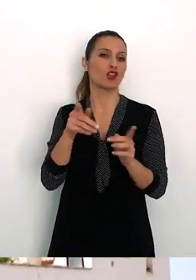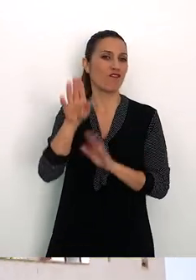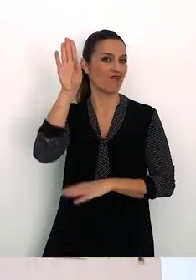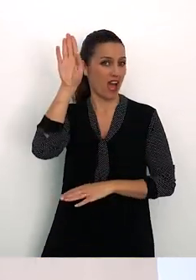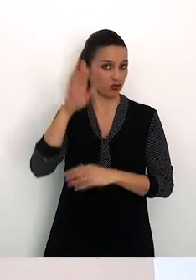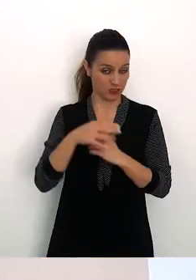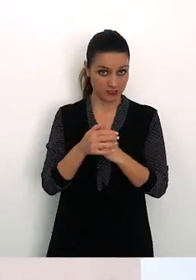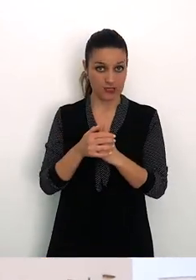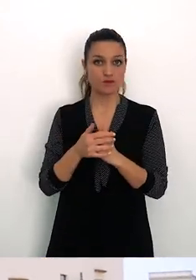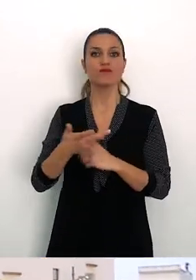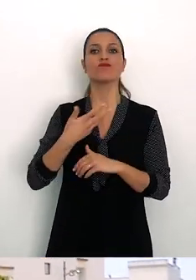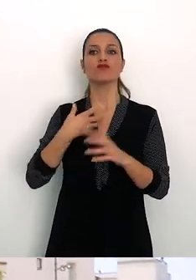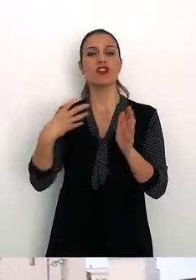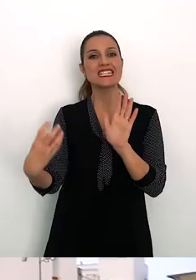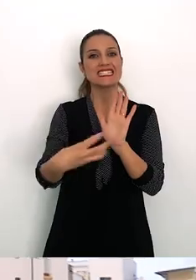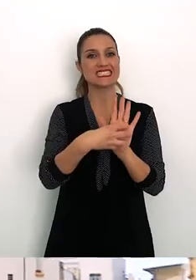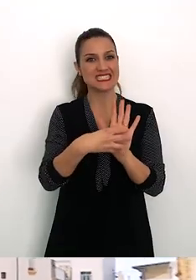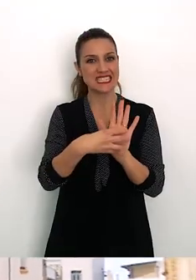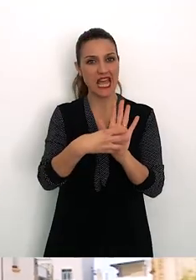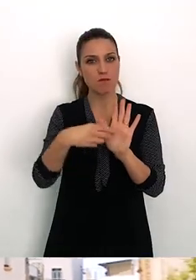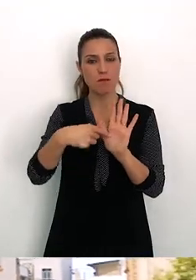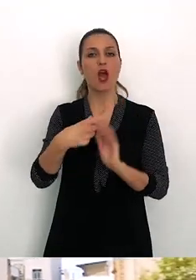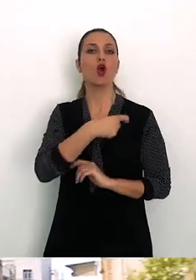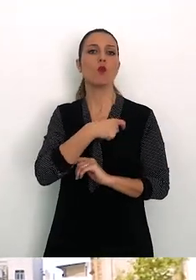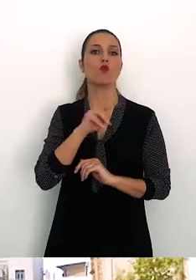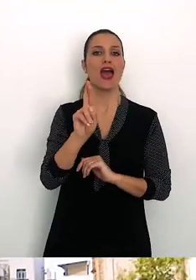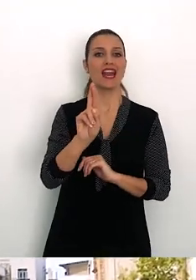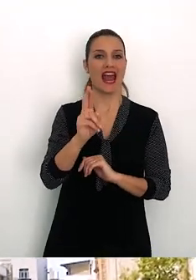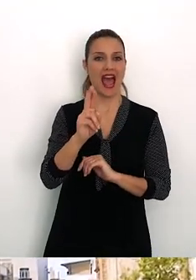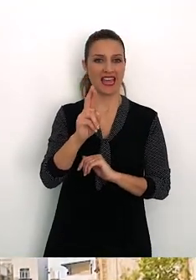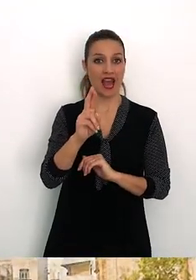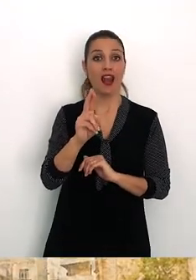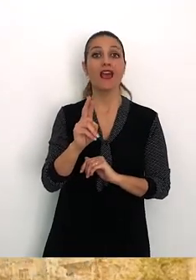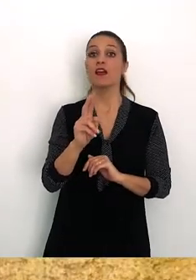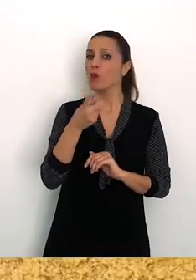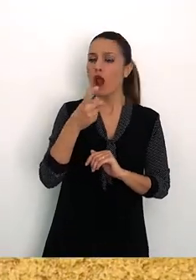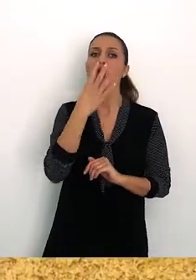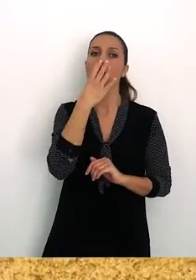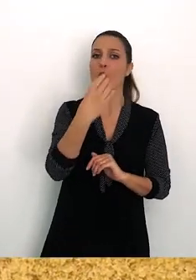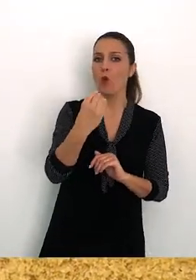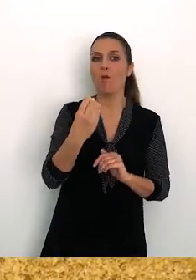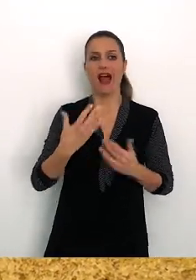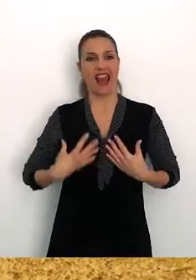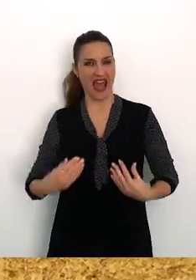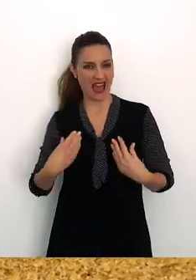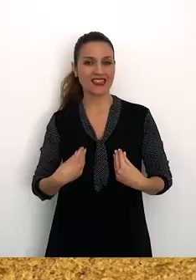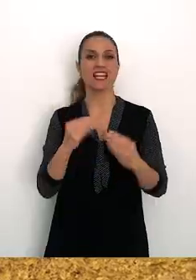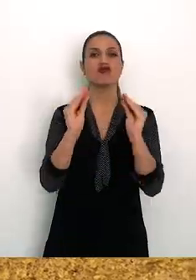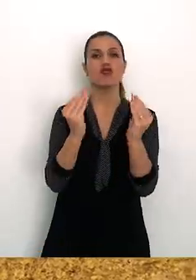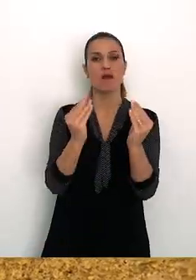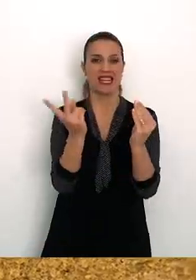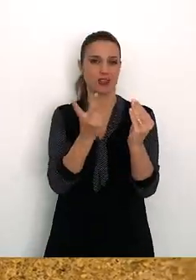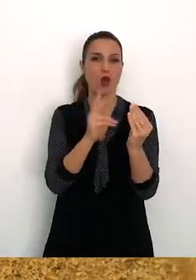Su di essa vi è raffigurato lo stemma civico del comune di Racale con la lupa che allatta i due gemelli Romolo e Remo, secondo la